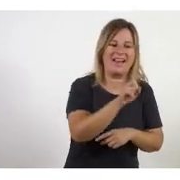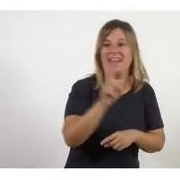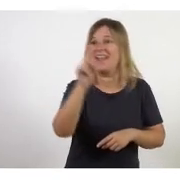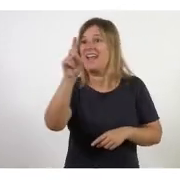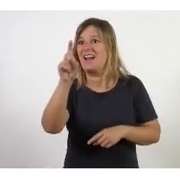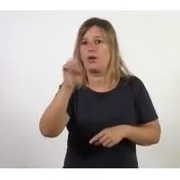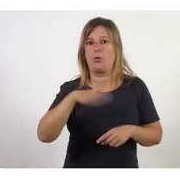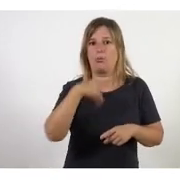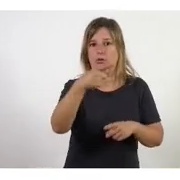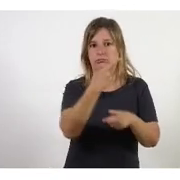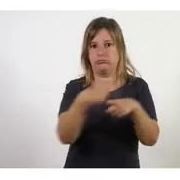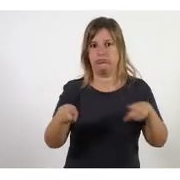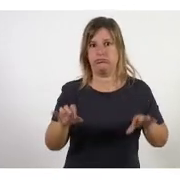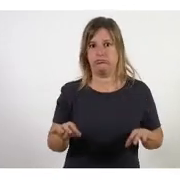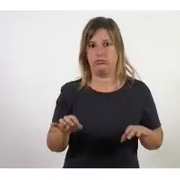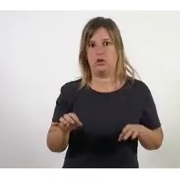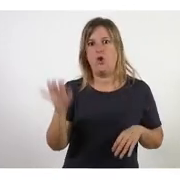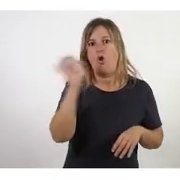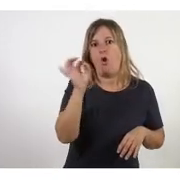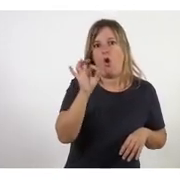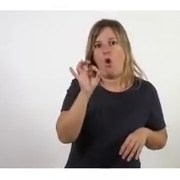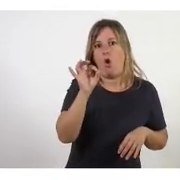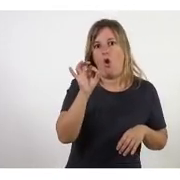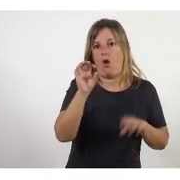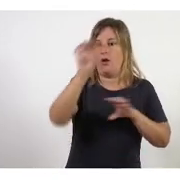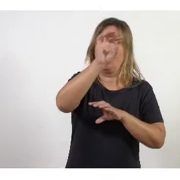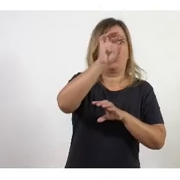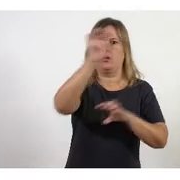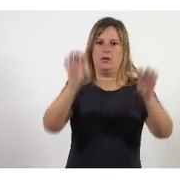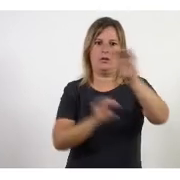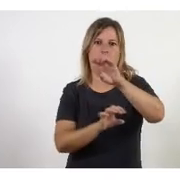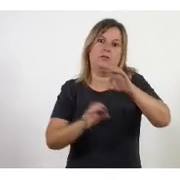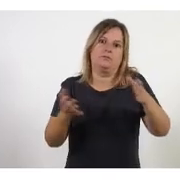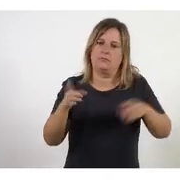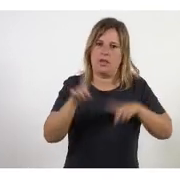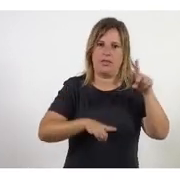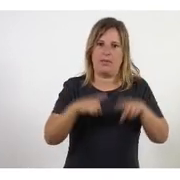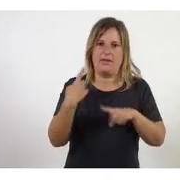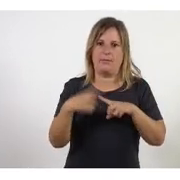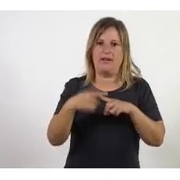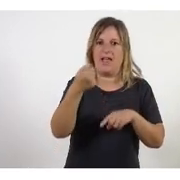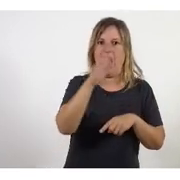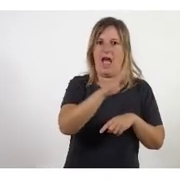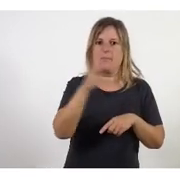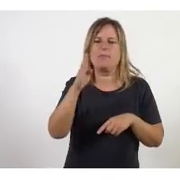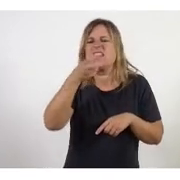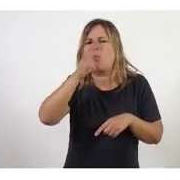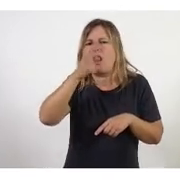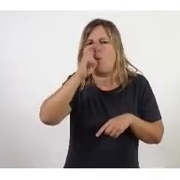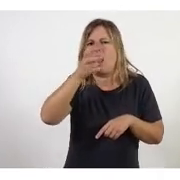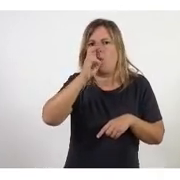allà, potser no la teniu. O potser no està igual, està a dalt, està a baix, perquè l'app no és